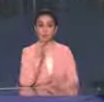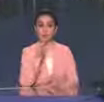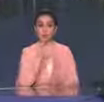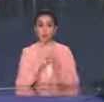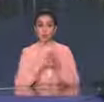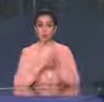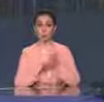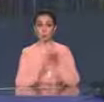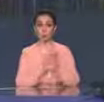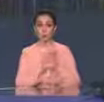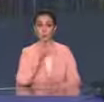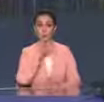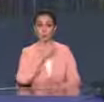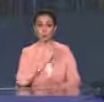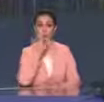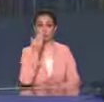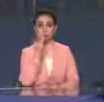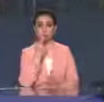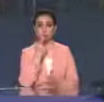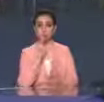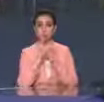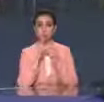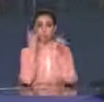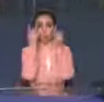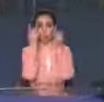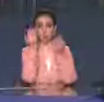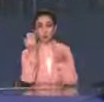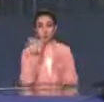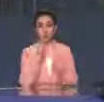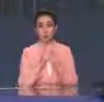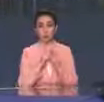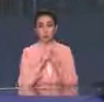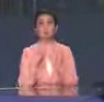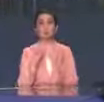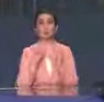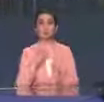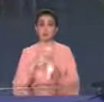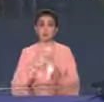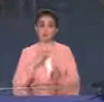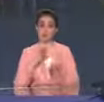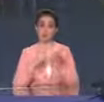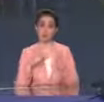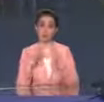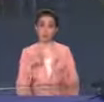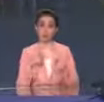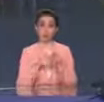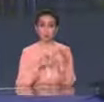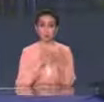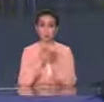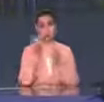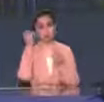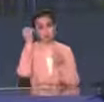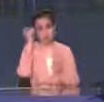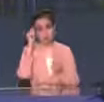условиях использования их в речи и культура речи куда мы вас не и культура речи это раздел языкознания